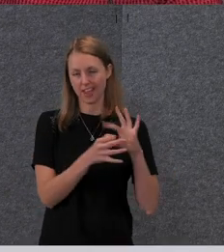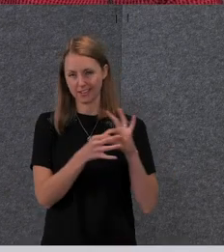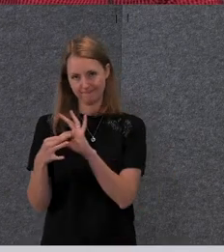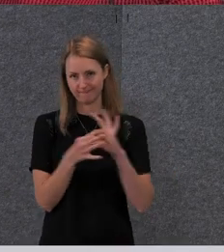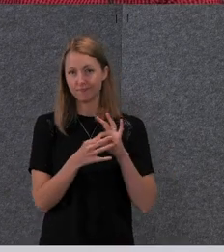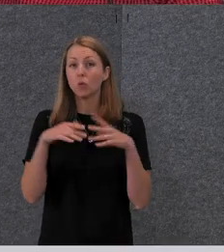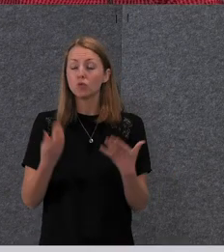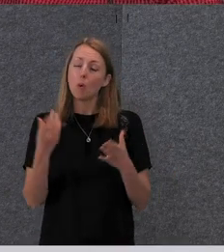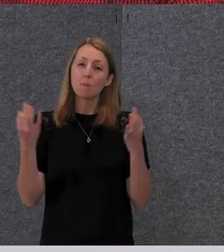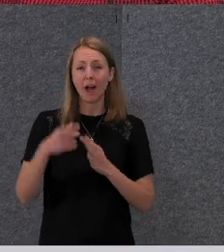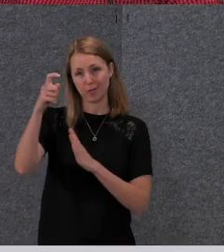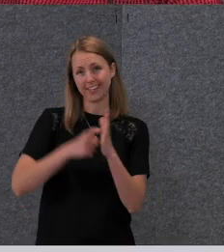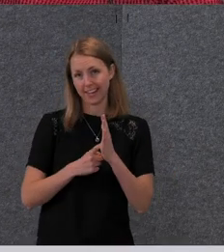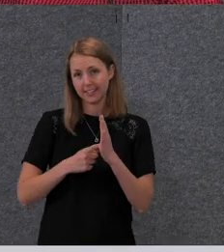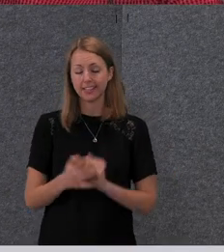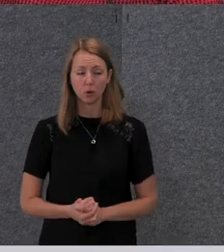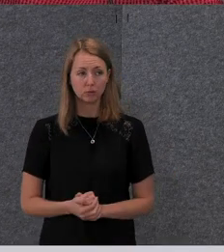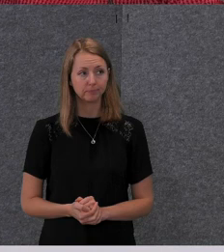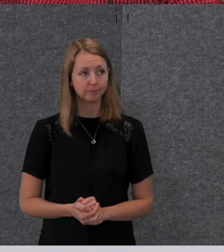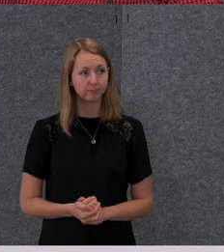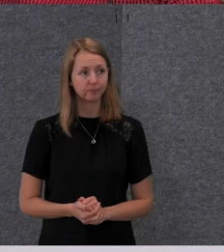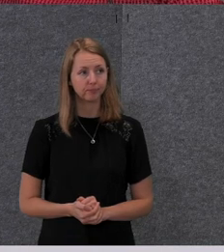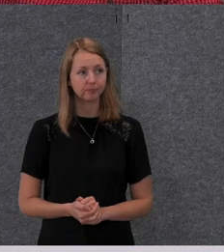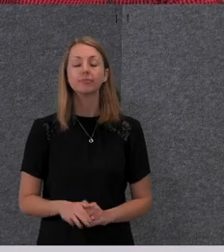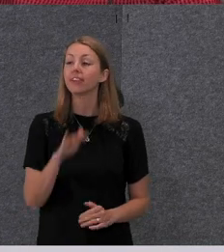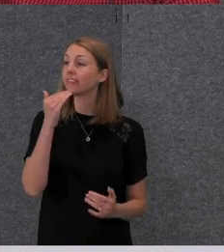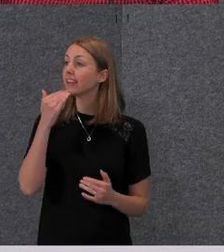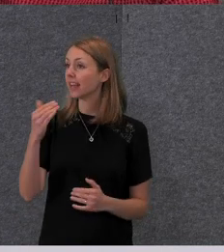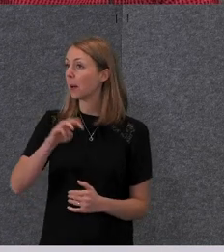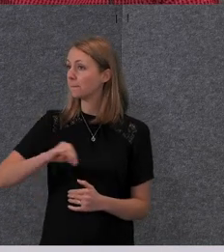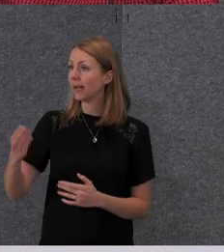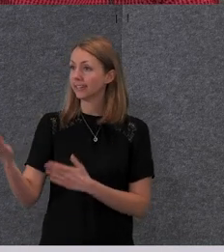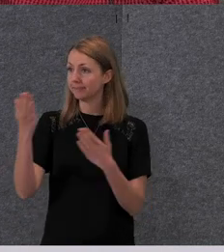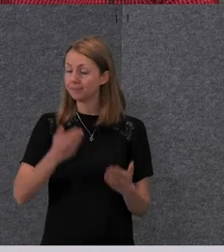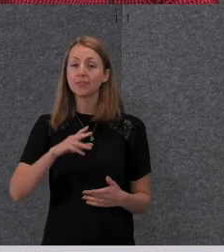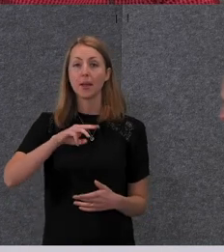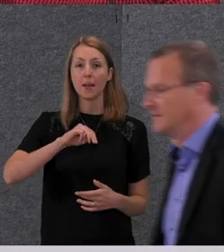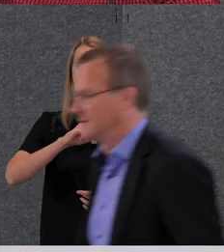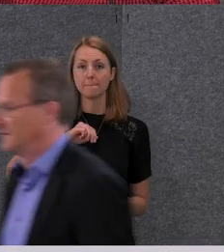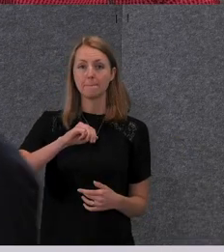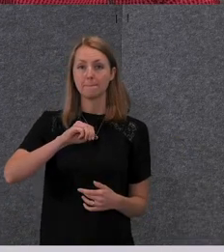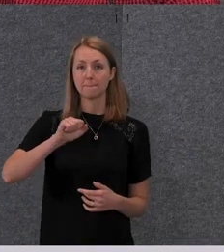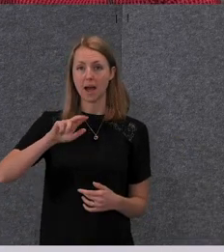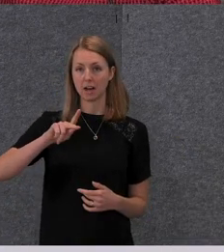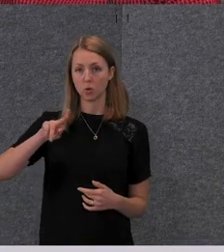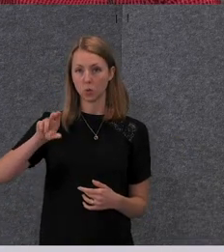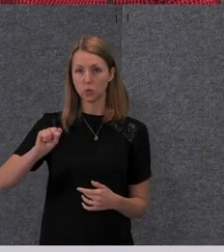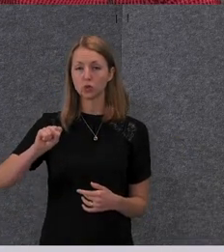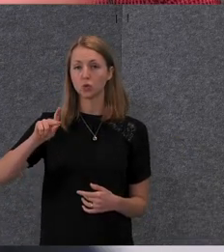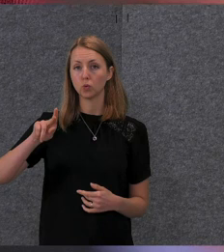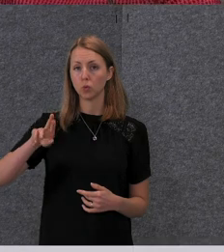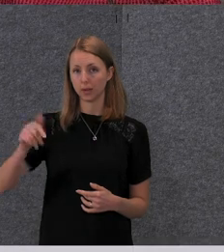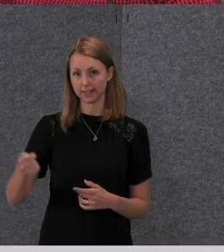Vielen Dank, Mike. Dann machen wir jetzt weiter mit der Vorstellung von Markus Kurt, der sich ebenfalls analog vorstellen wird.